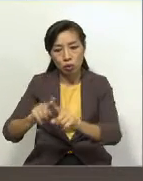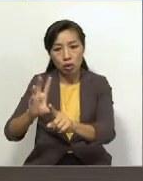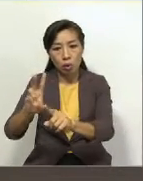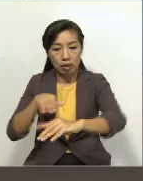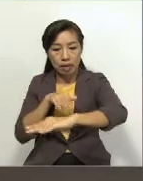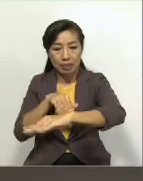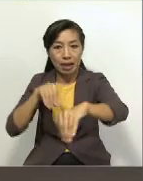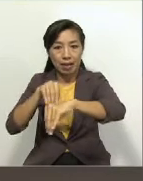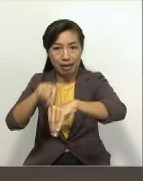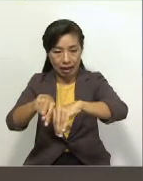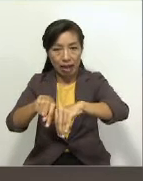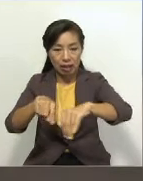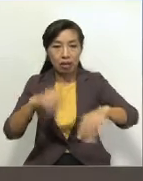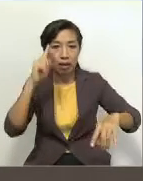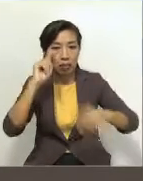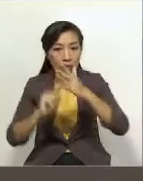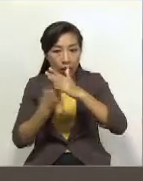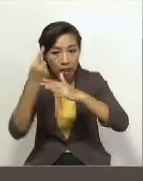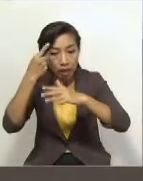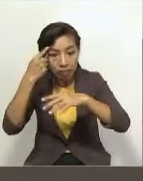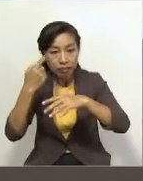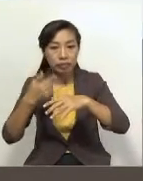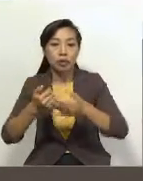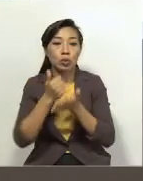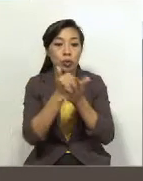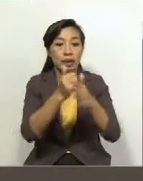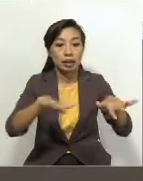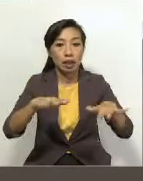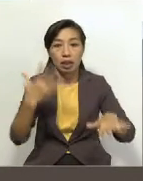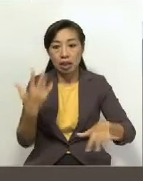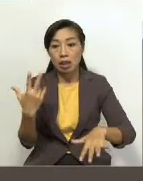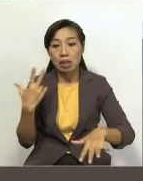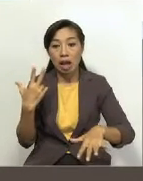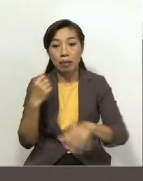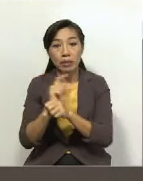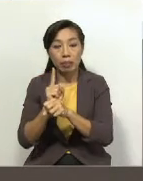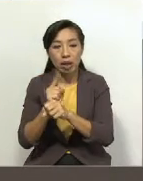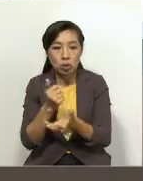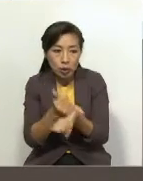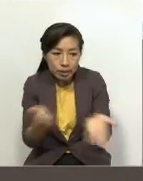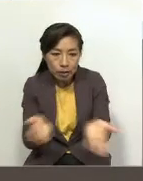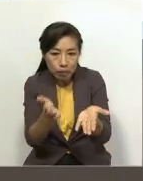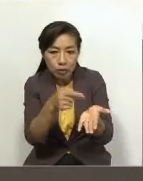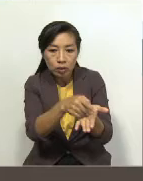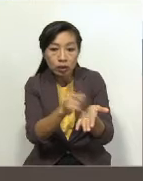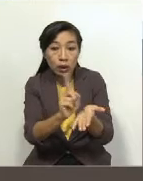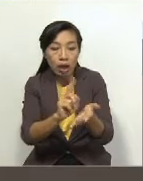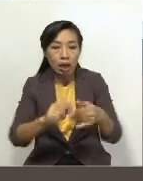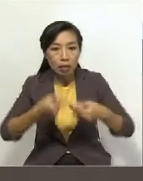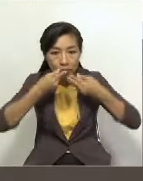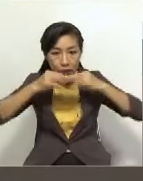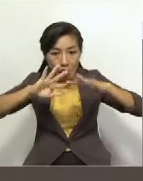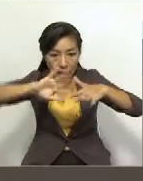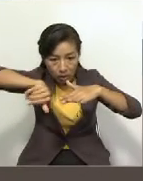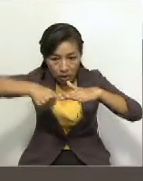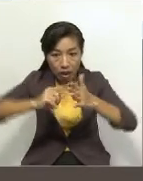กตามแผนงานเพื่อเริ่มกระบวนการช่วยเหลือเด็กออกจากถ้ำส่วนอีก3คนทำงานสนับสนุนการช่วยเหลือเด็กโดยเริ่มดำน้ำต